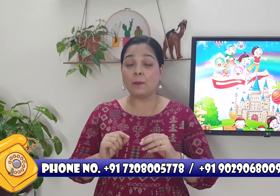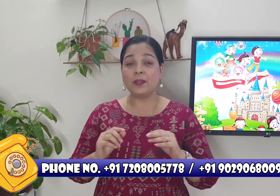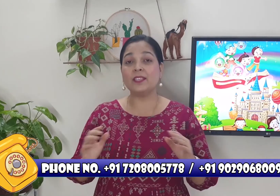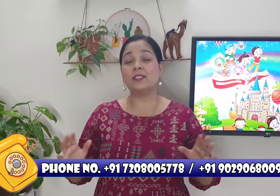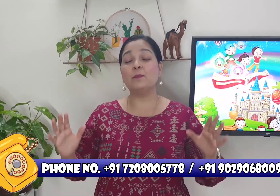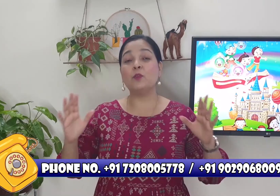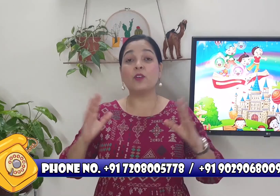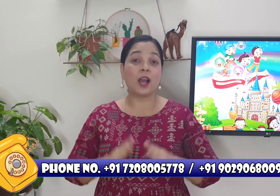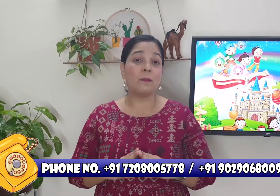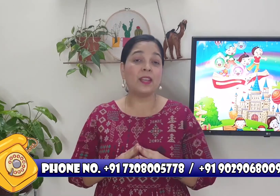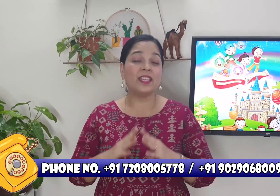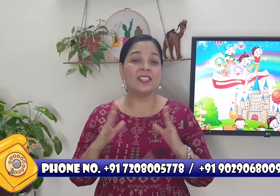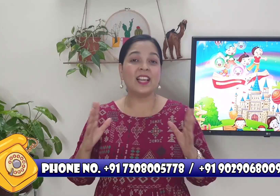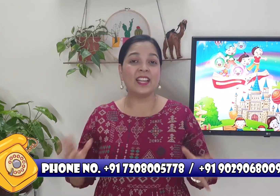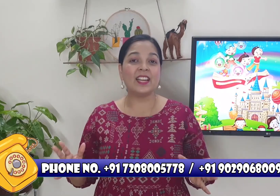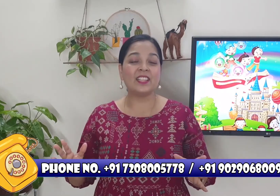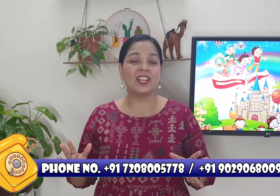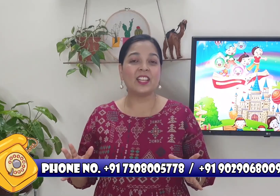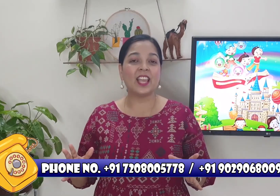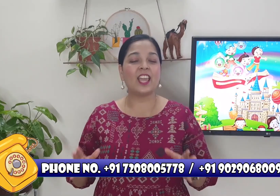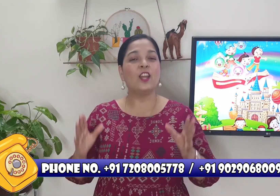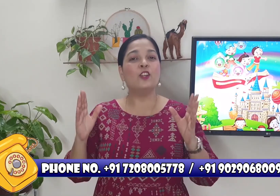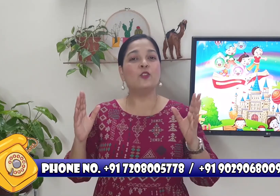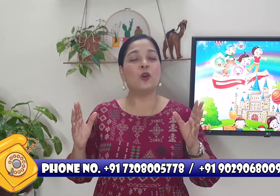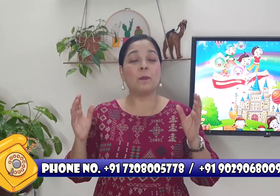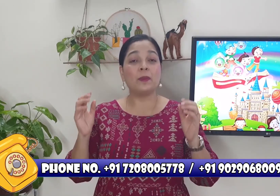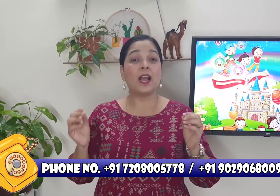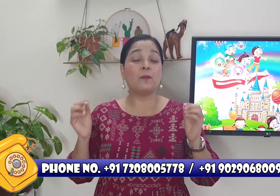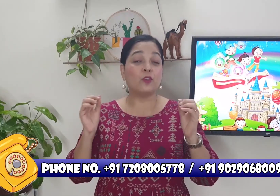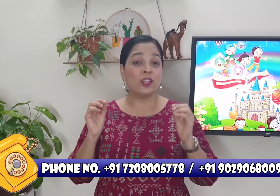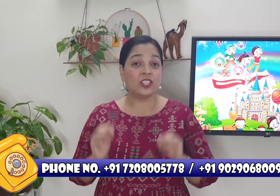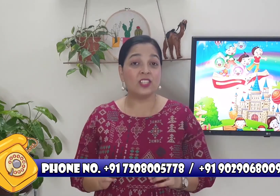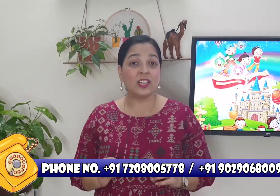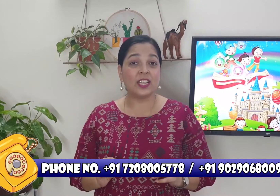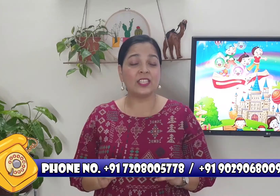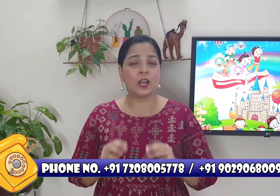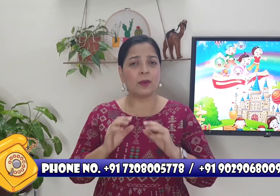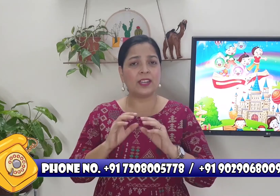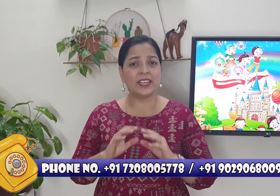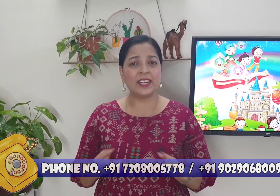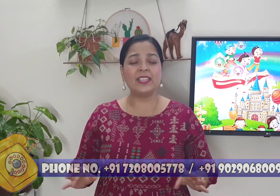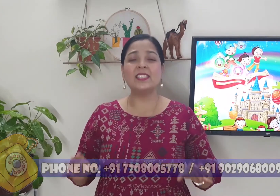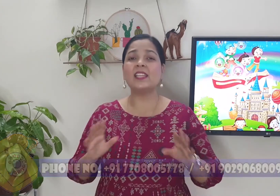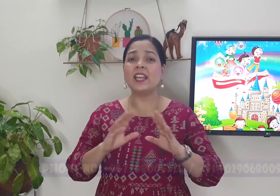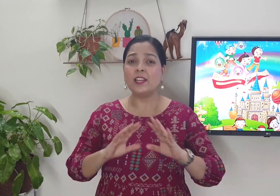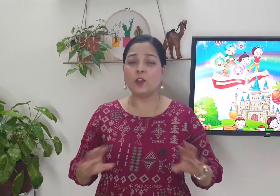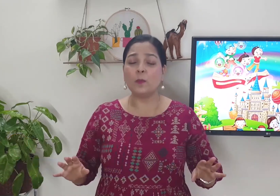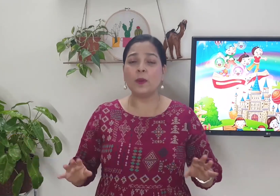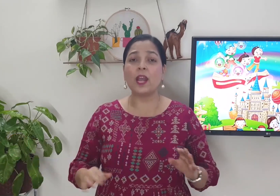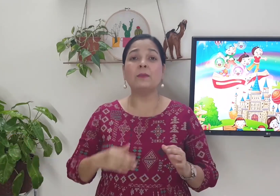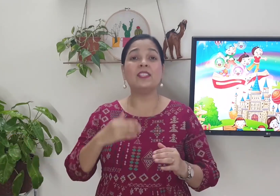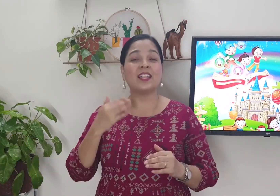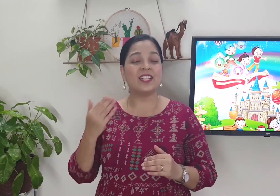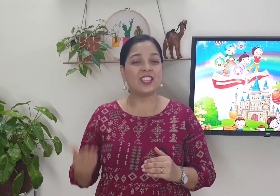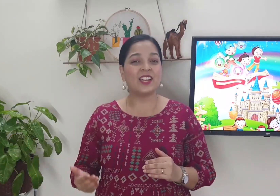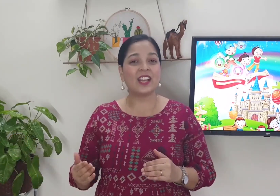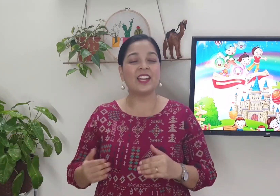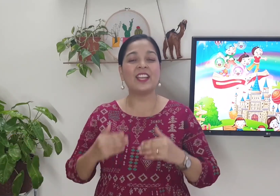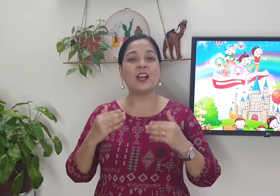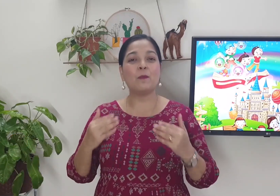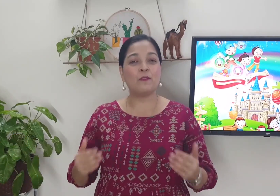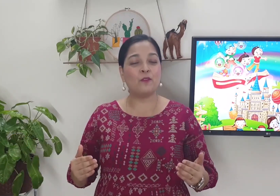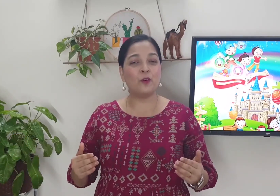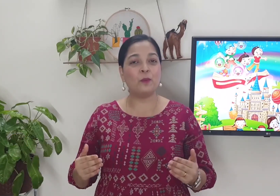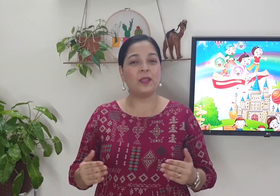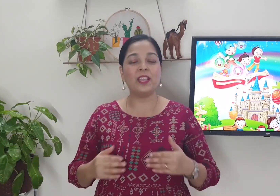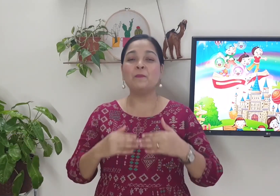जर तुम्ही हा कार्यक्रमामध्ये हिस्सा घ्यायचा असेल तर तुम्ही रजिस्टर करू शकता. डिटेल्स आमच्या स्क्रीनवर दाखवले.